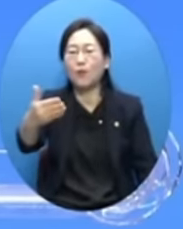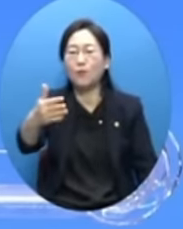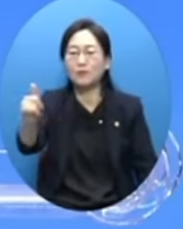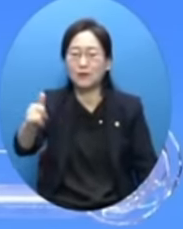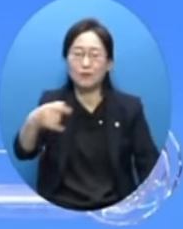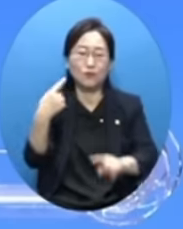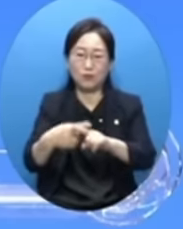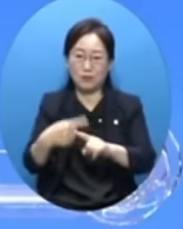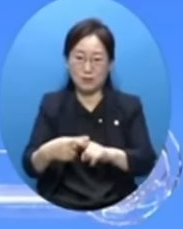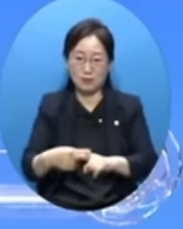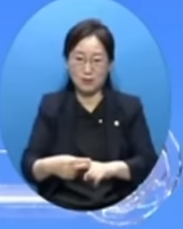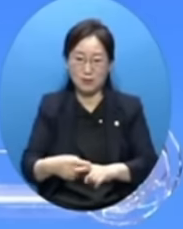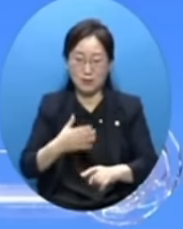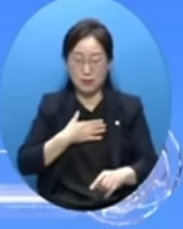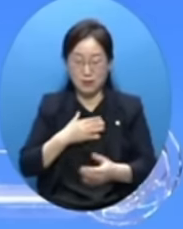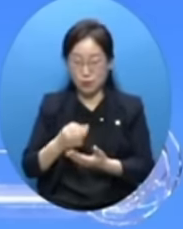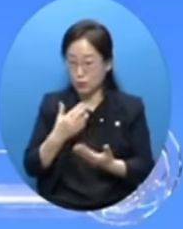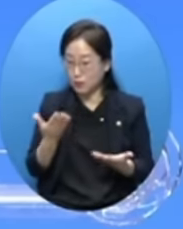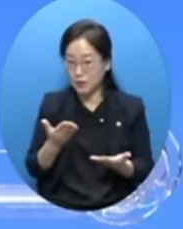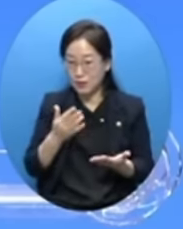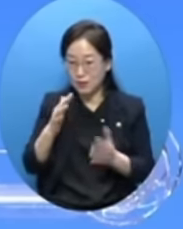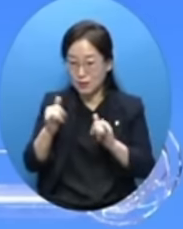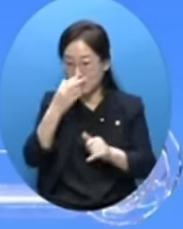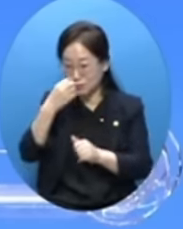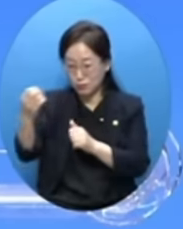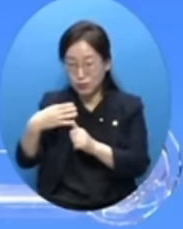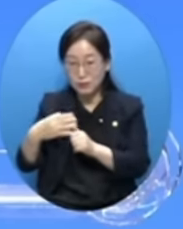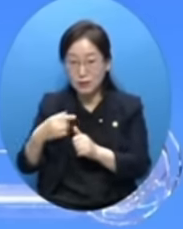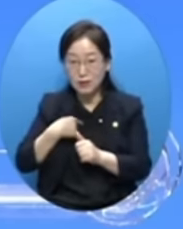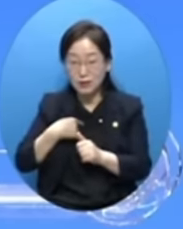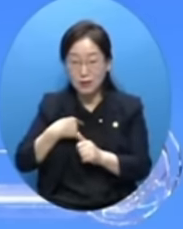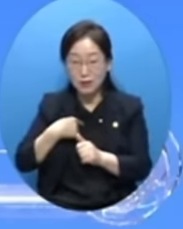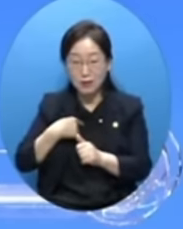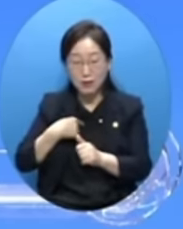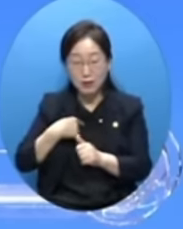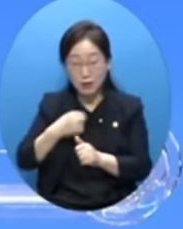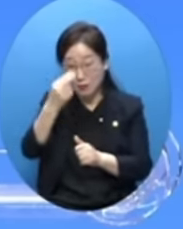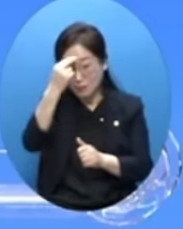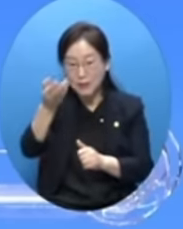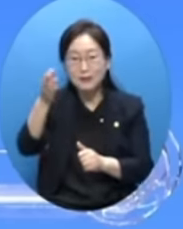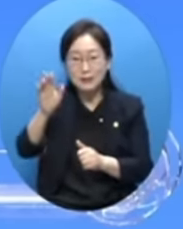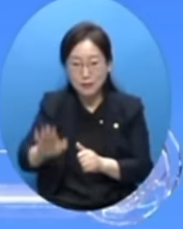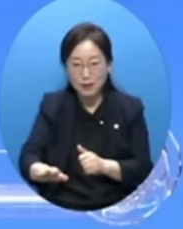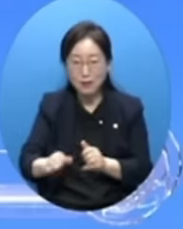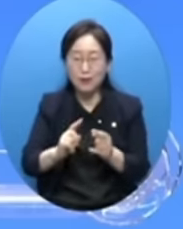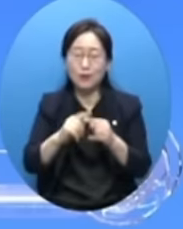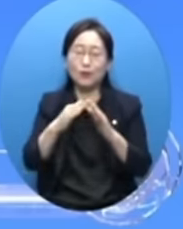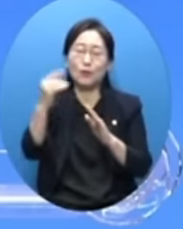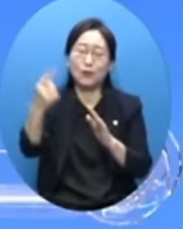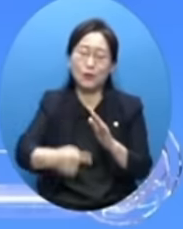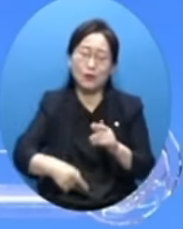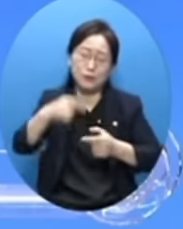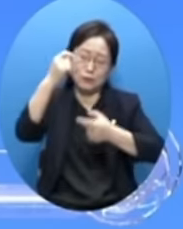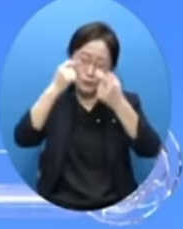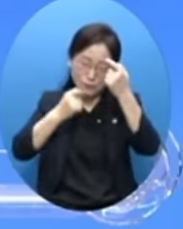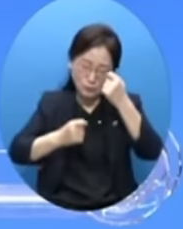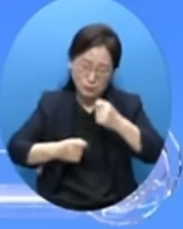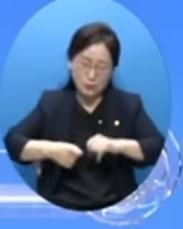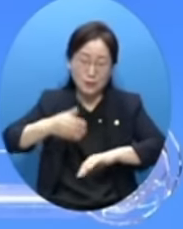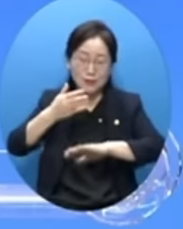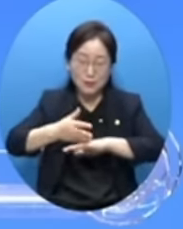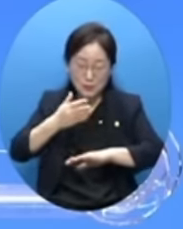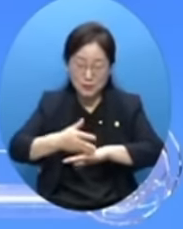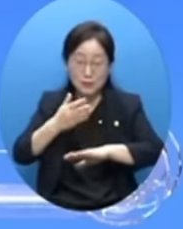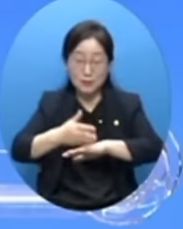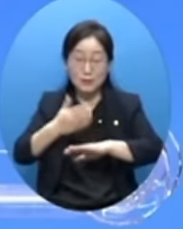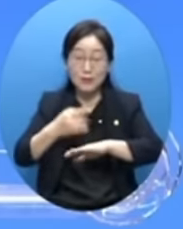없고 사람들에게 무시당하고 깔보고 어려움 당하지만은 늘 교회 나올 때마다 눈물로 감사하고 또 감사하고